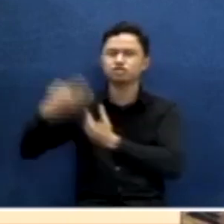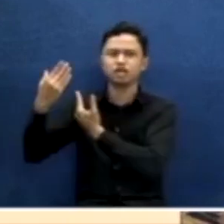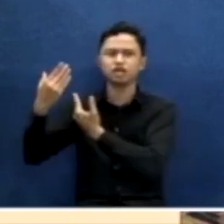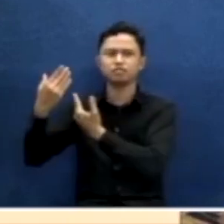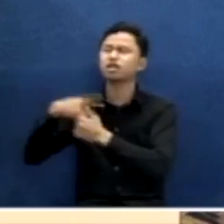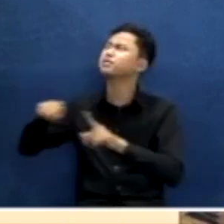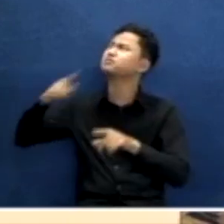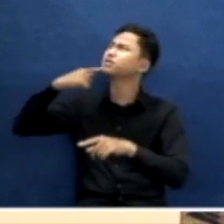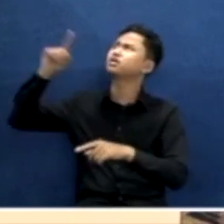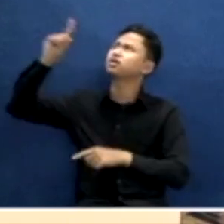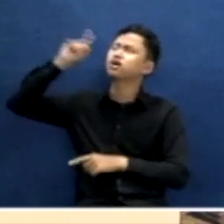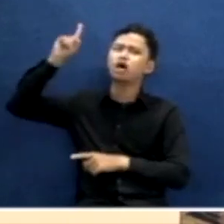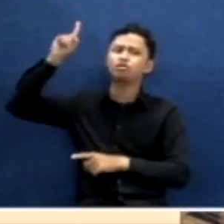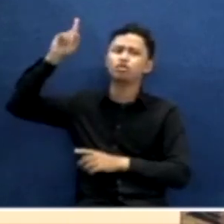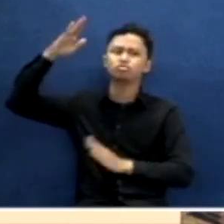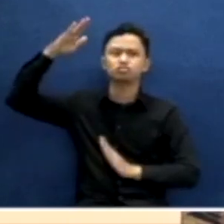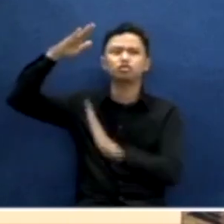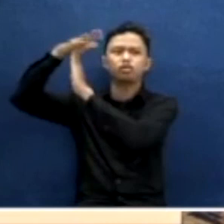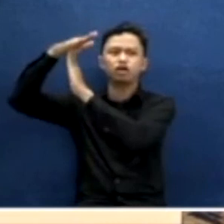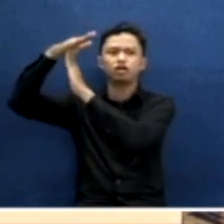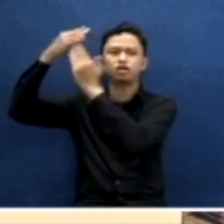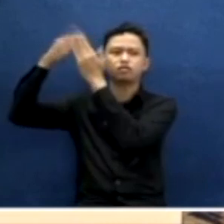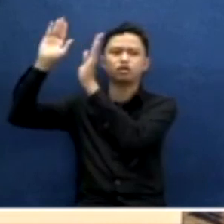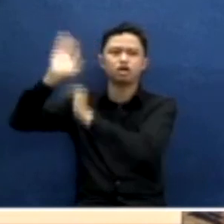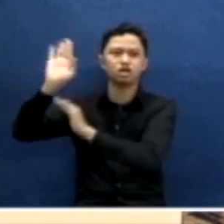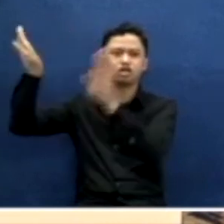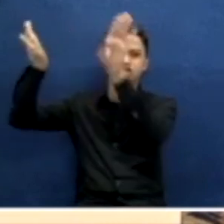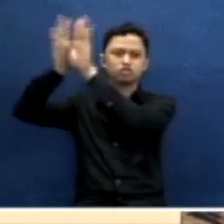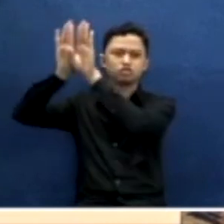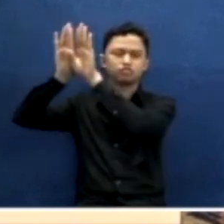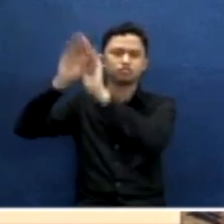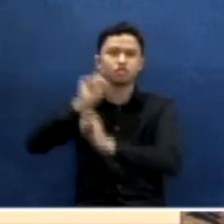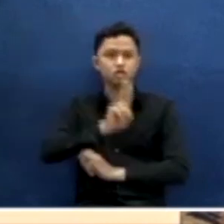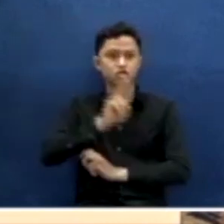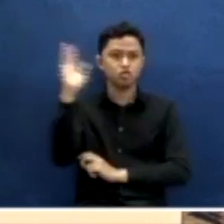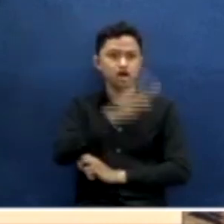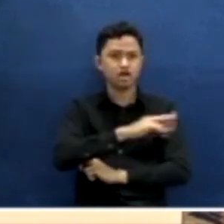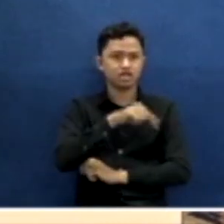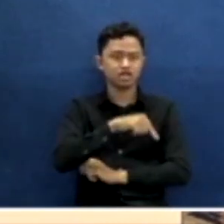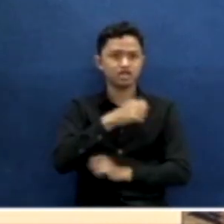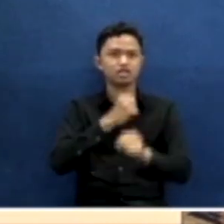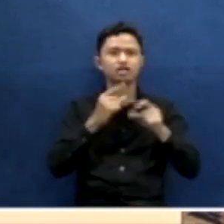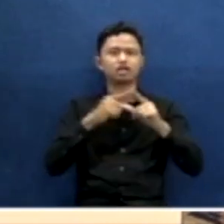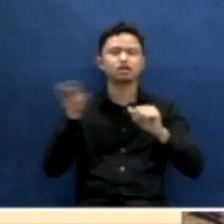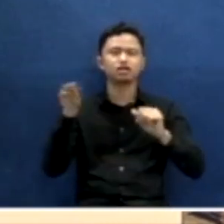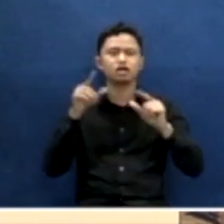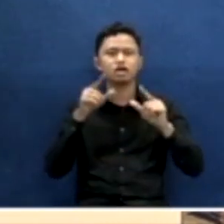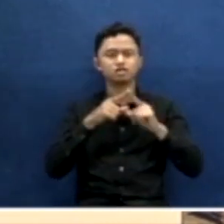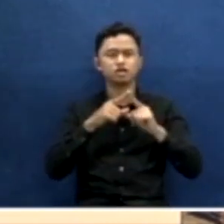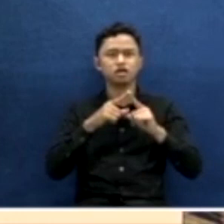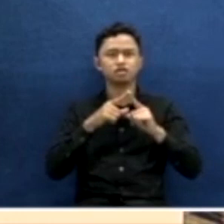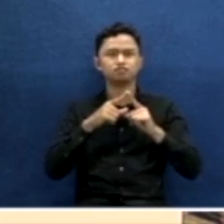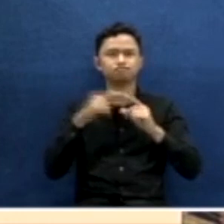doakitasepertinyatidakterkabul?"Pintu?Langit? Gazatelahdiseranglagiselama duahariterakhir.Setahunyang